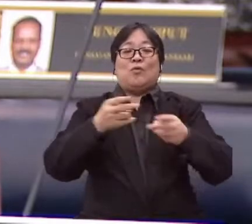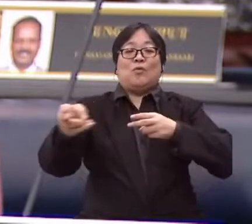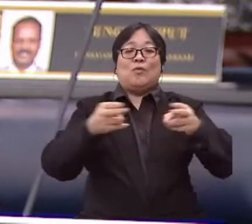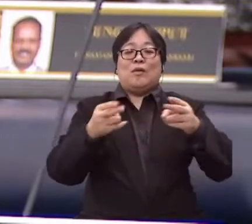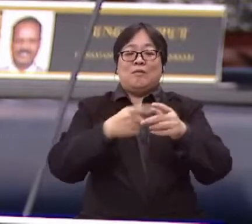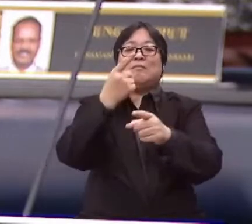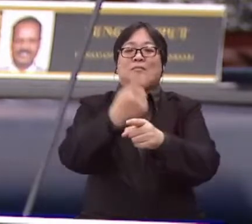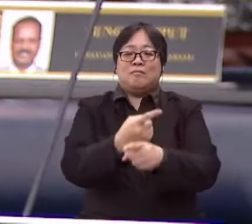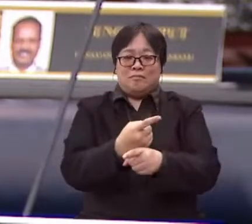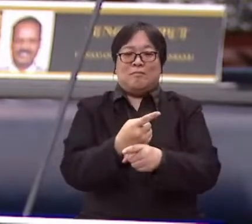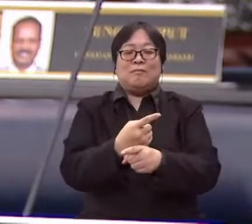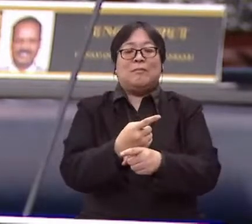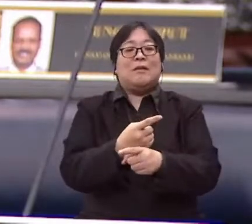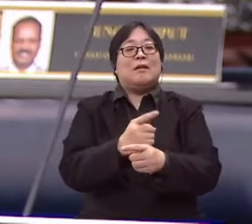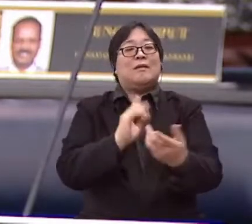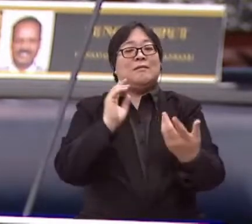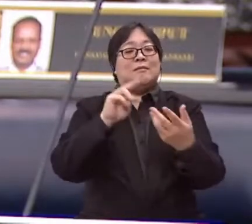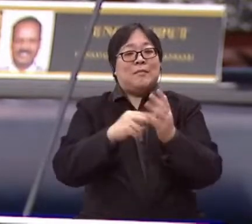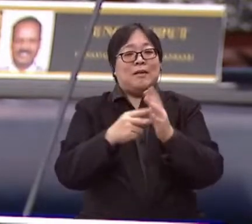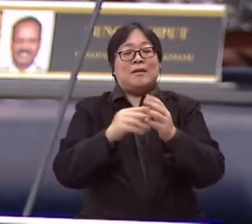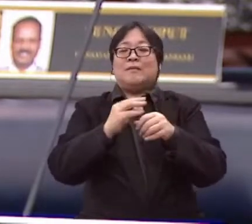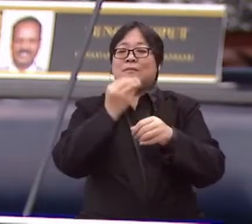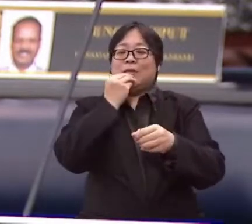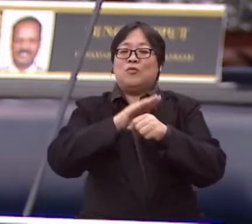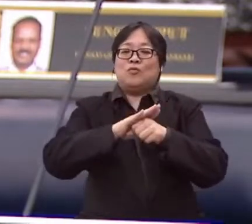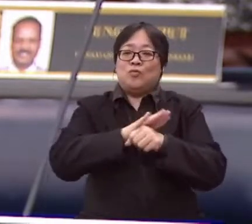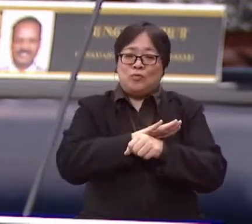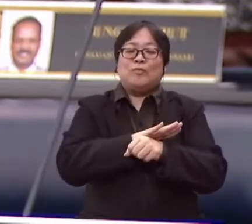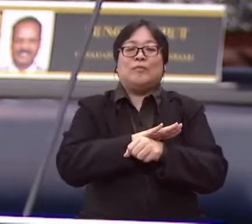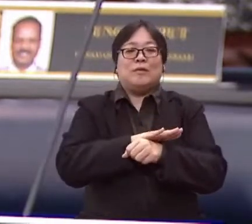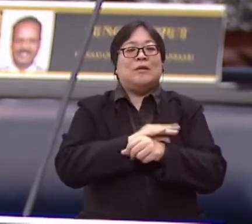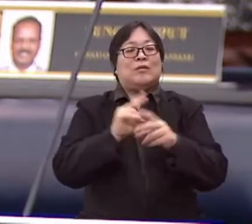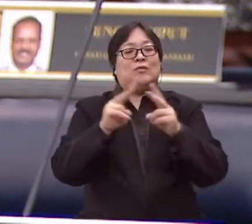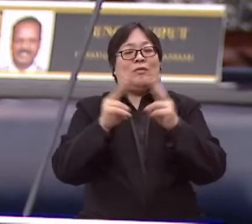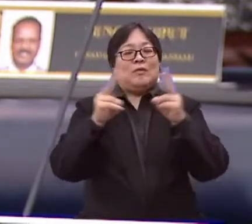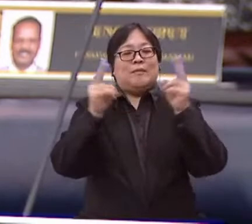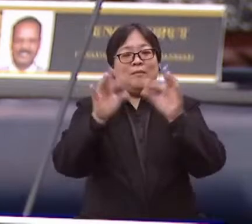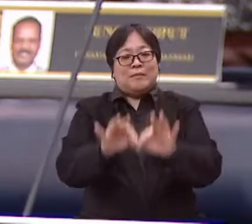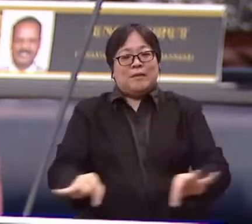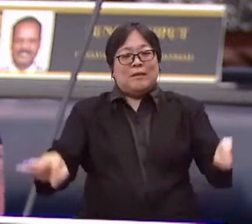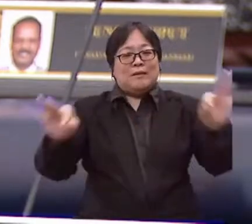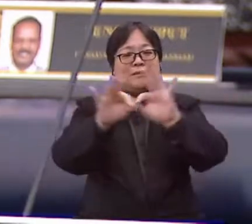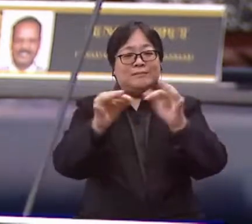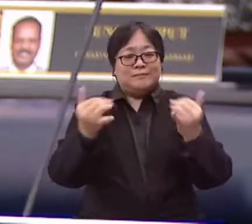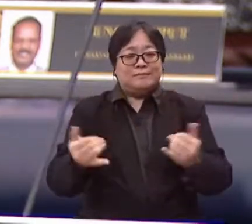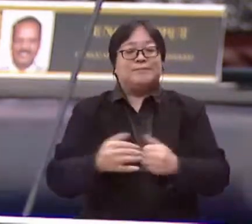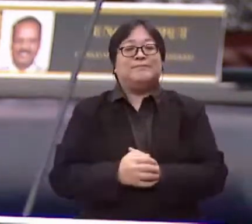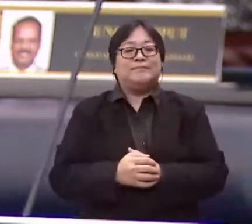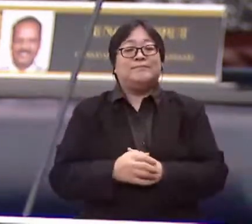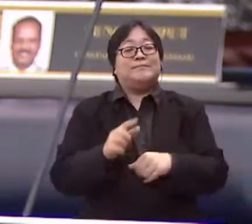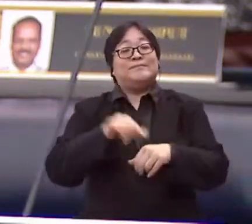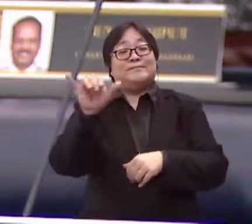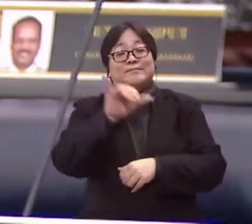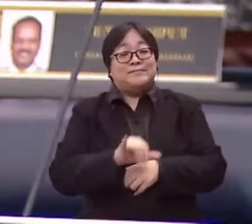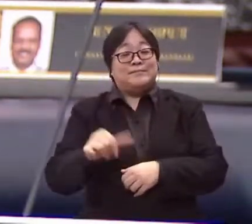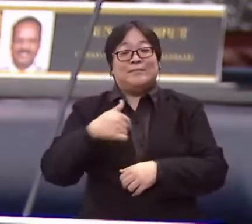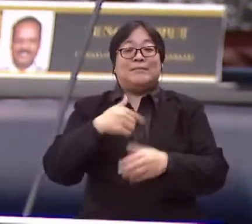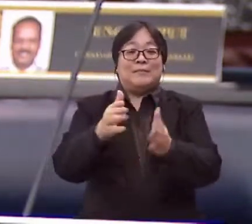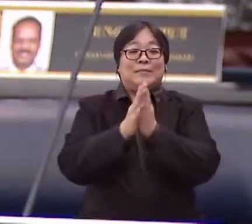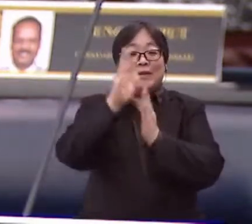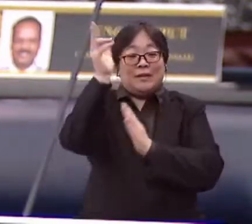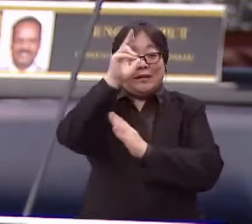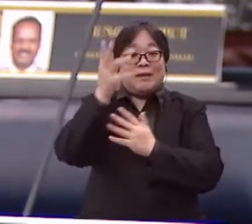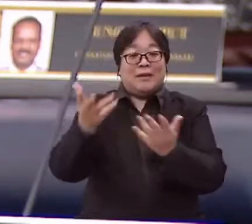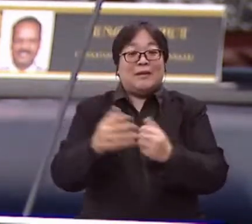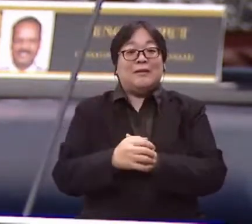betul pemandangan Ketut jaminan makanan adalah isu yang amat penting sekarang pada masa yang sama saya minta kerajaan